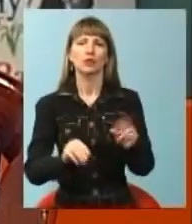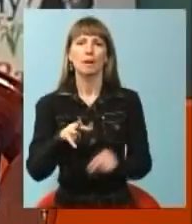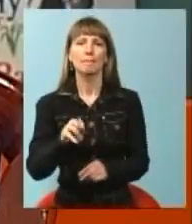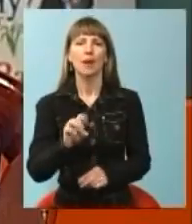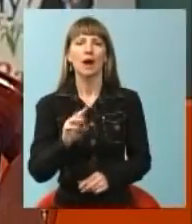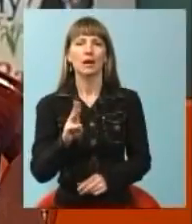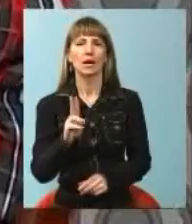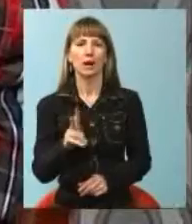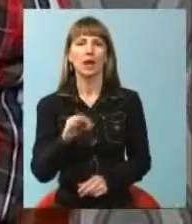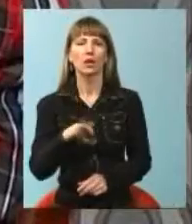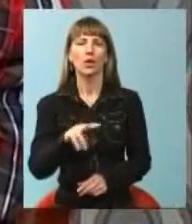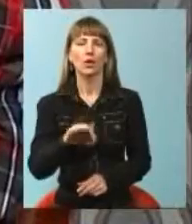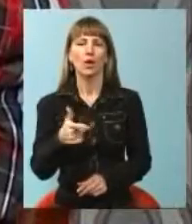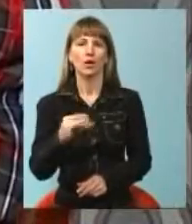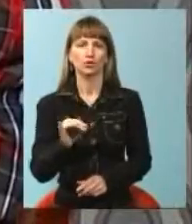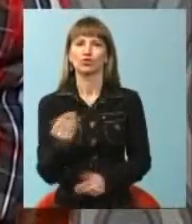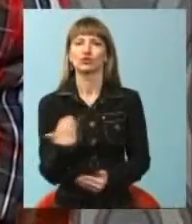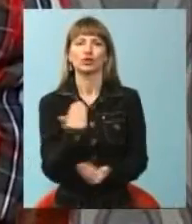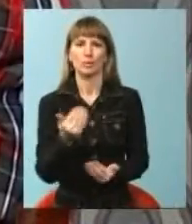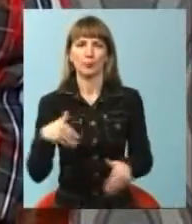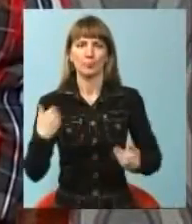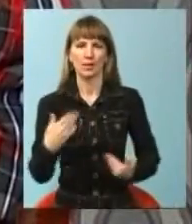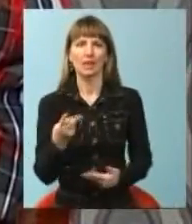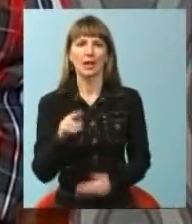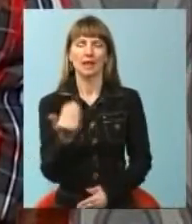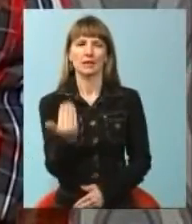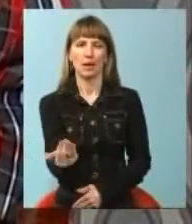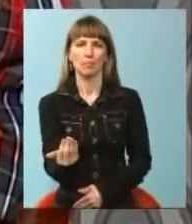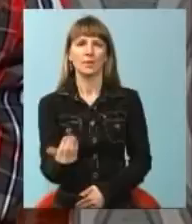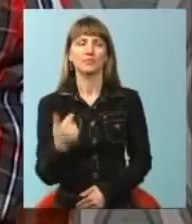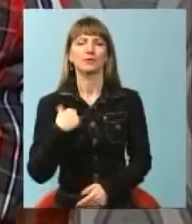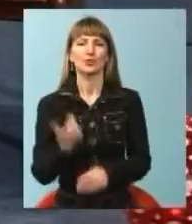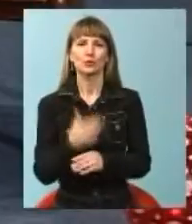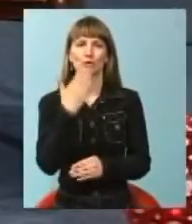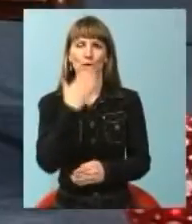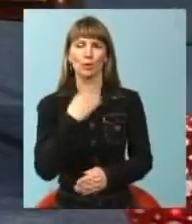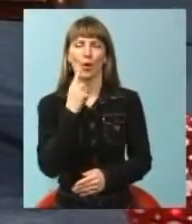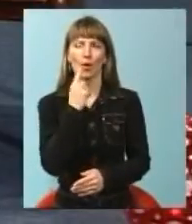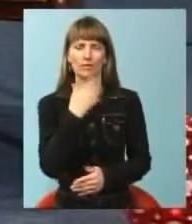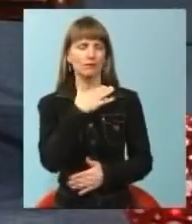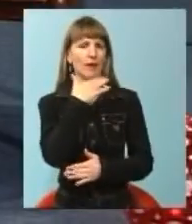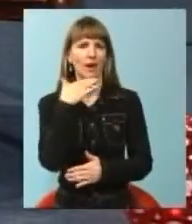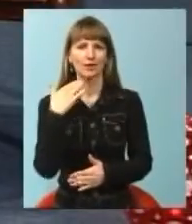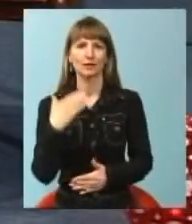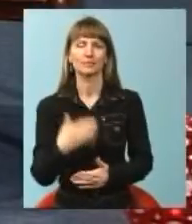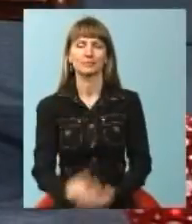корисні, наприклад, для тебе? Чимось корисні? Ну, наприклад, я дуже люблю конфети. Багато.